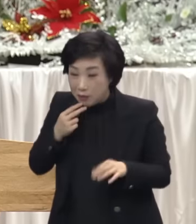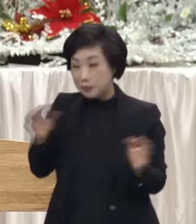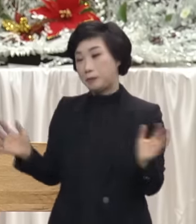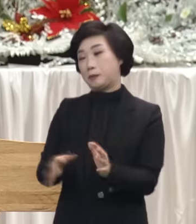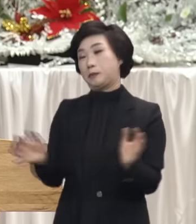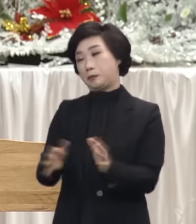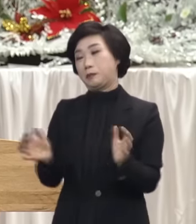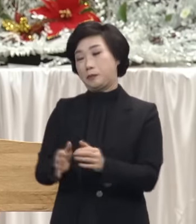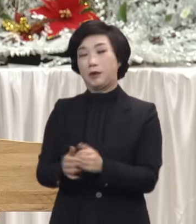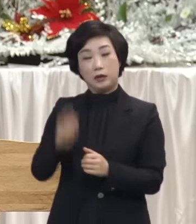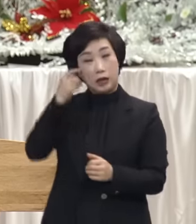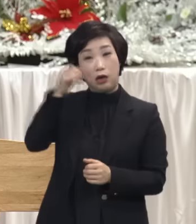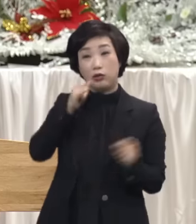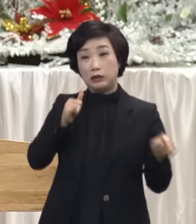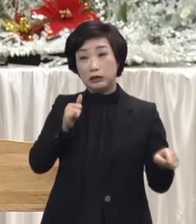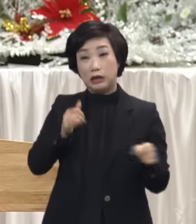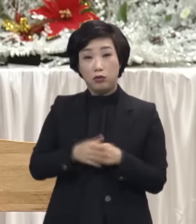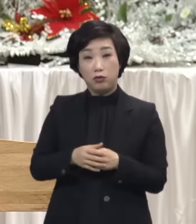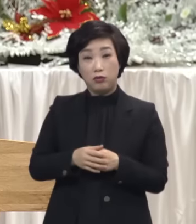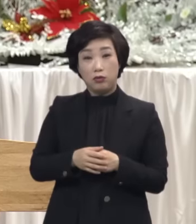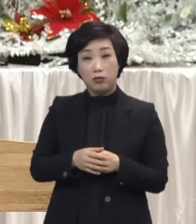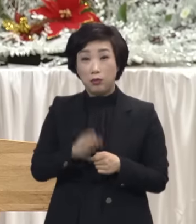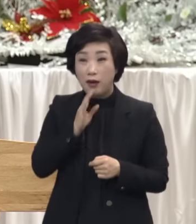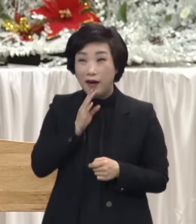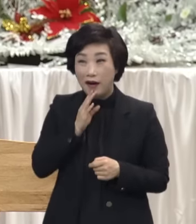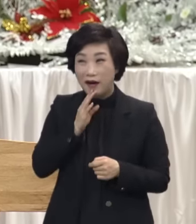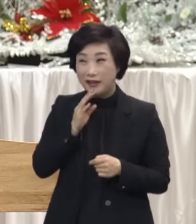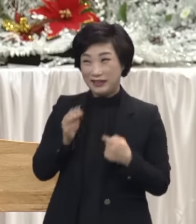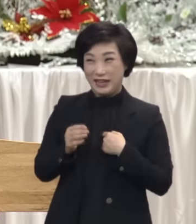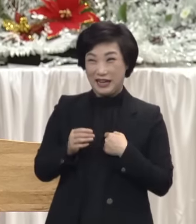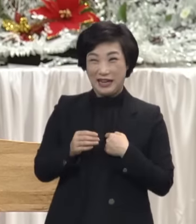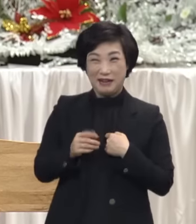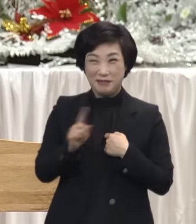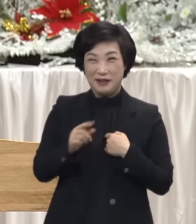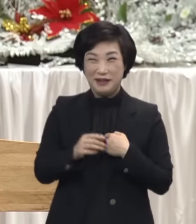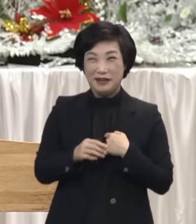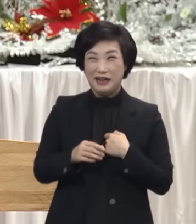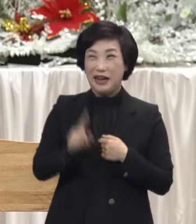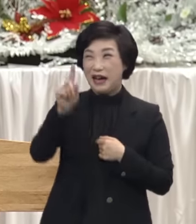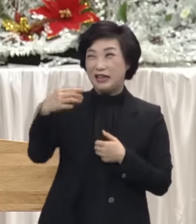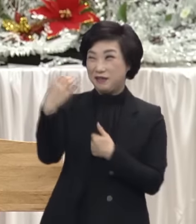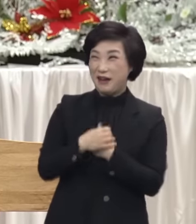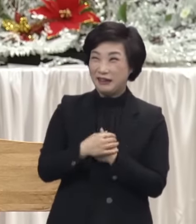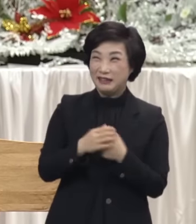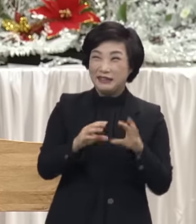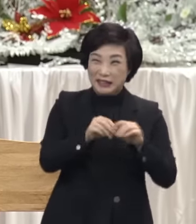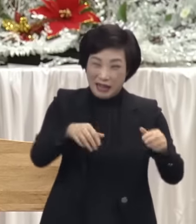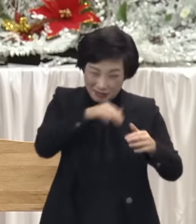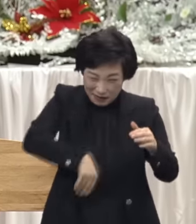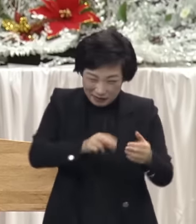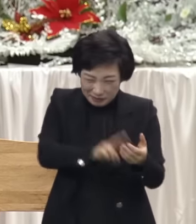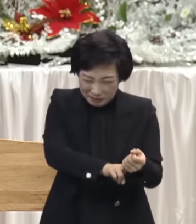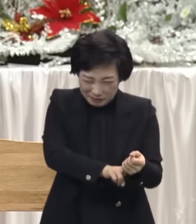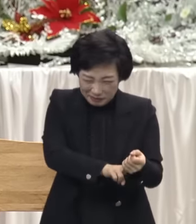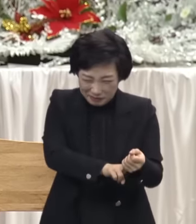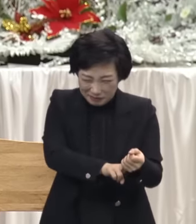데서 모시는 분이시기 때문에 잘 묻어뒀다 가져왔나이다.